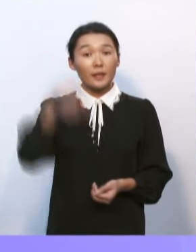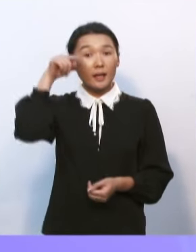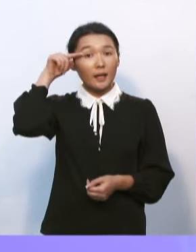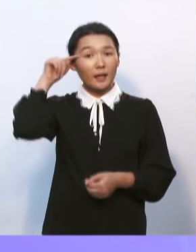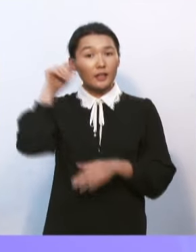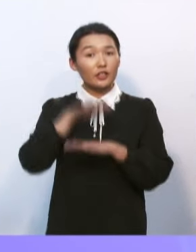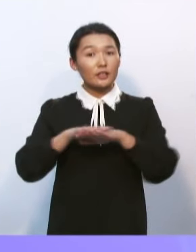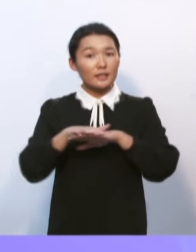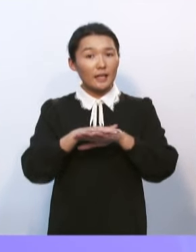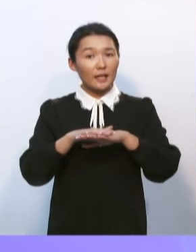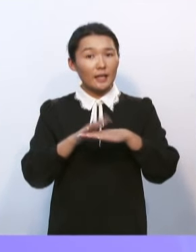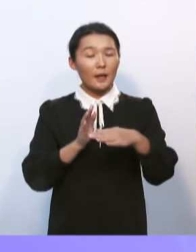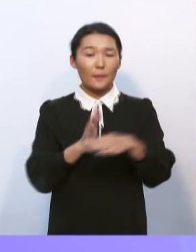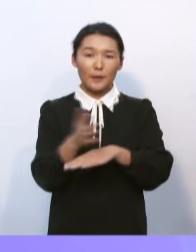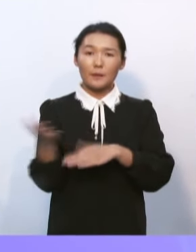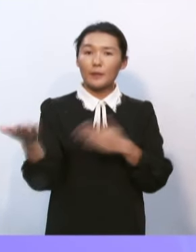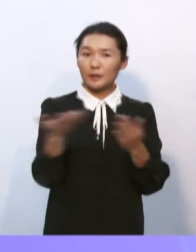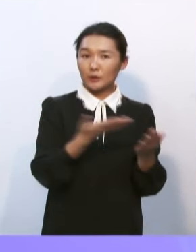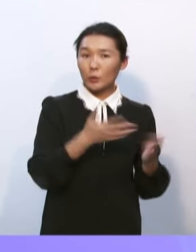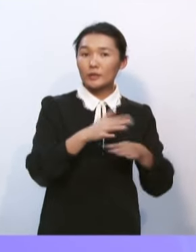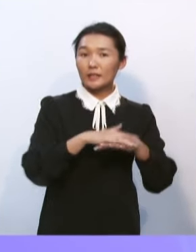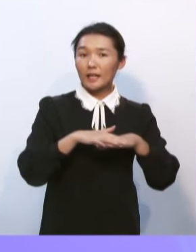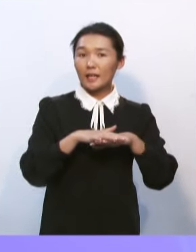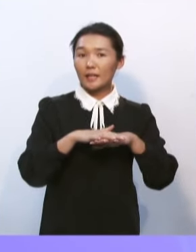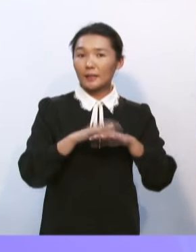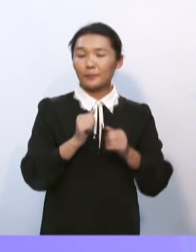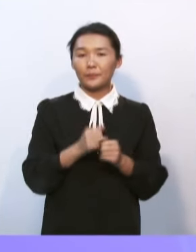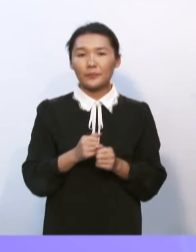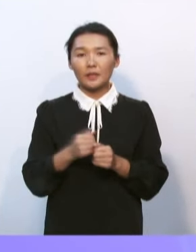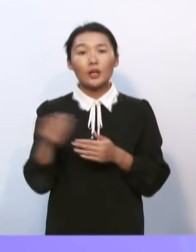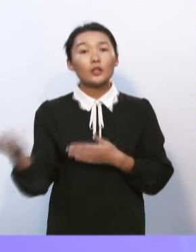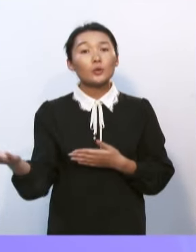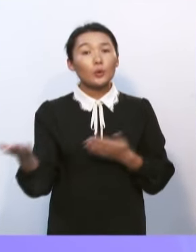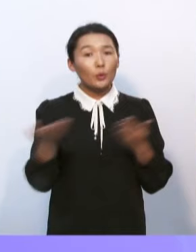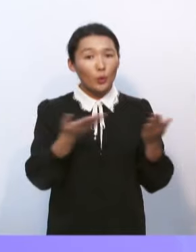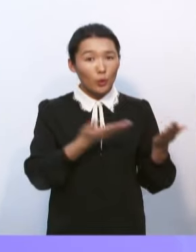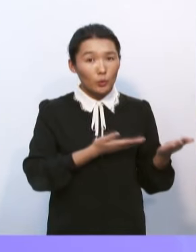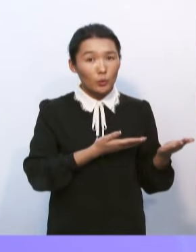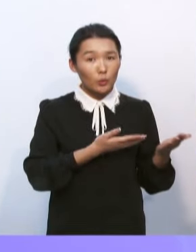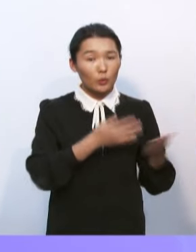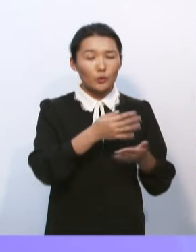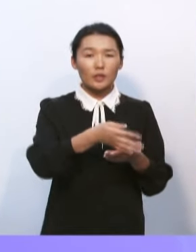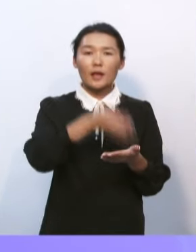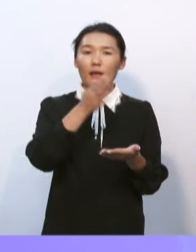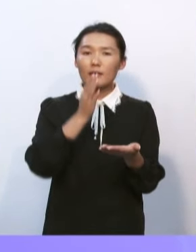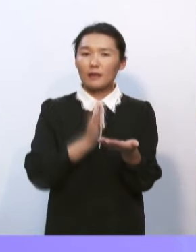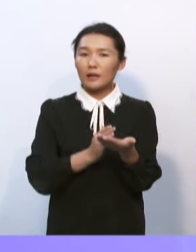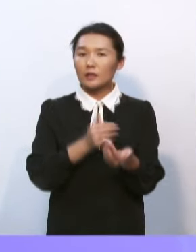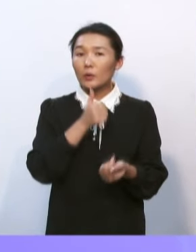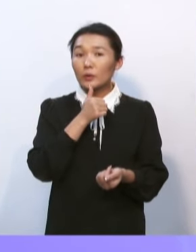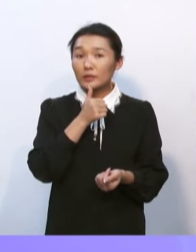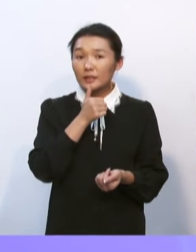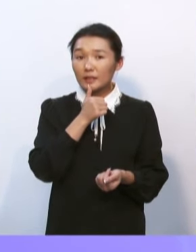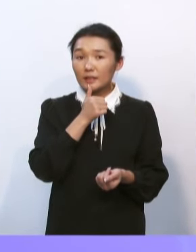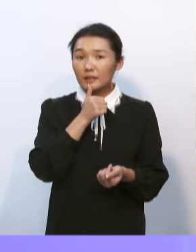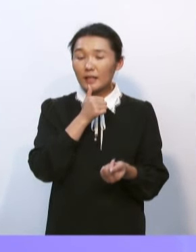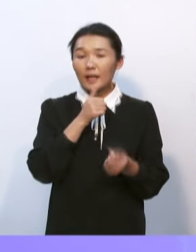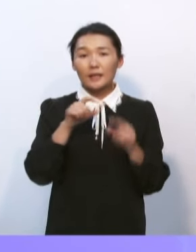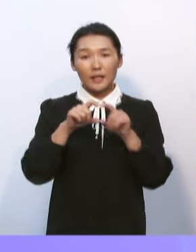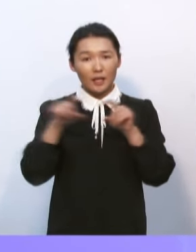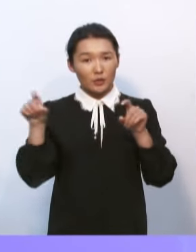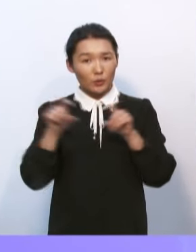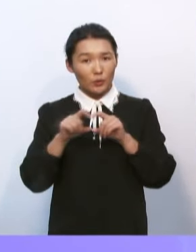Кыргыз эли мейман дос эл. Төргө өтүңүз, нан ооз дейиңиз деген